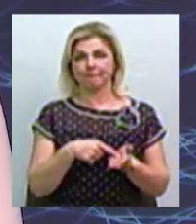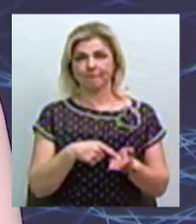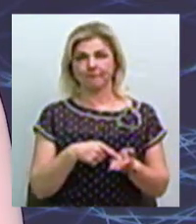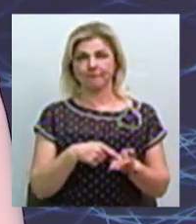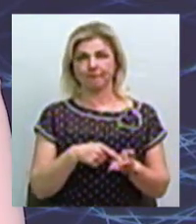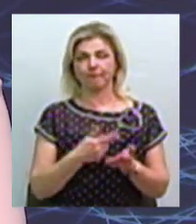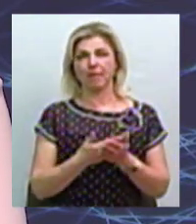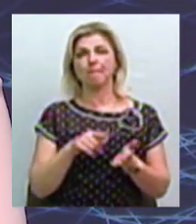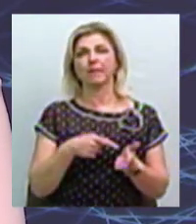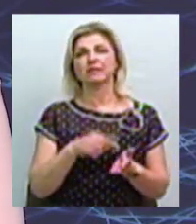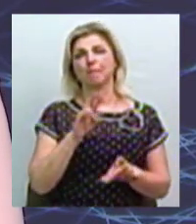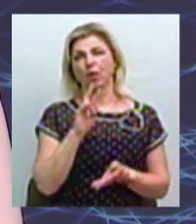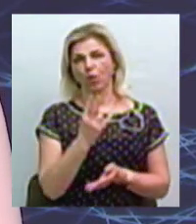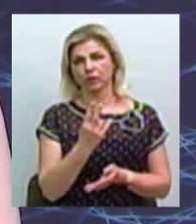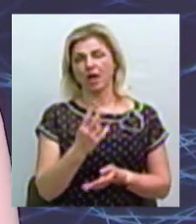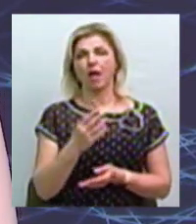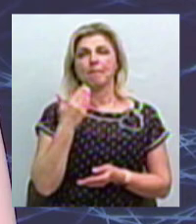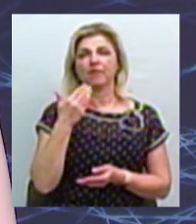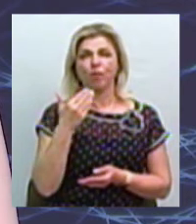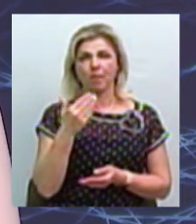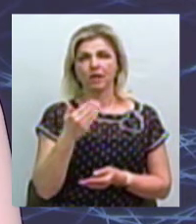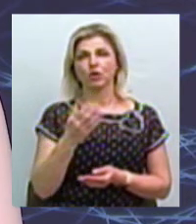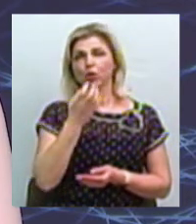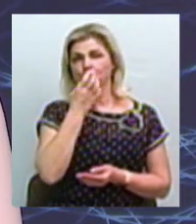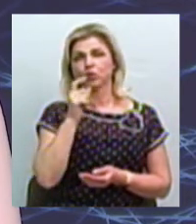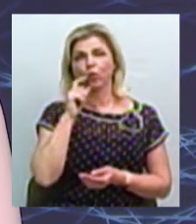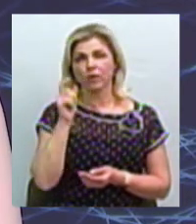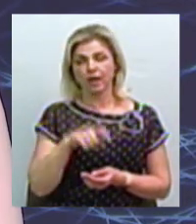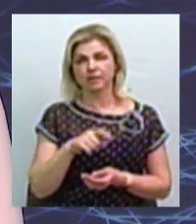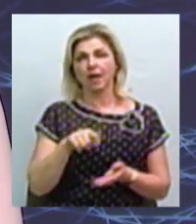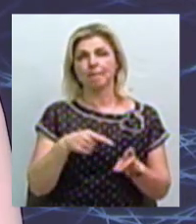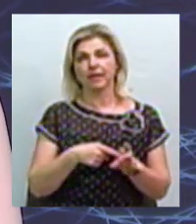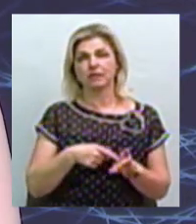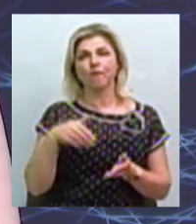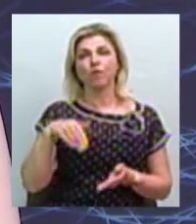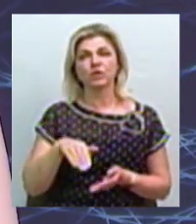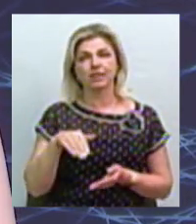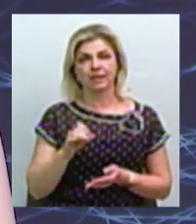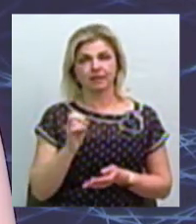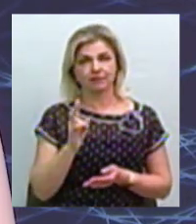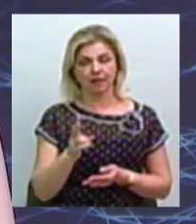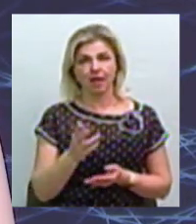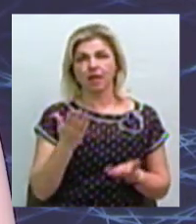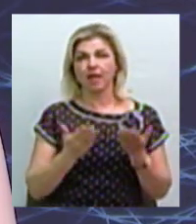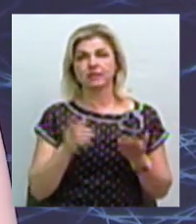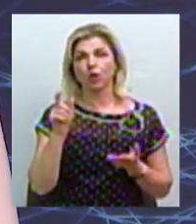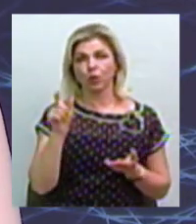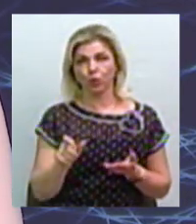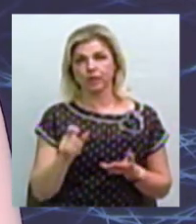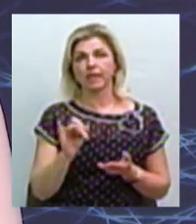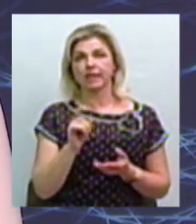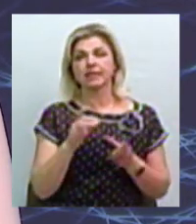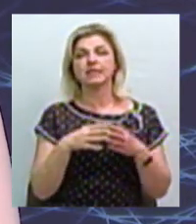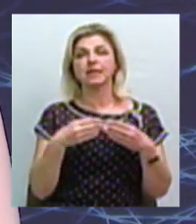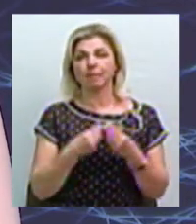– це місто Миколаїв, місто Первомайськ, місто Южноукраїнськ і місто Вознесенськ. Якщо особа зі складу родини